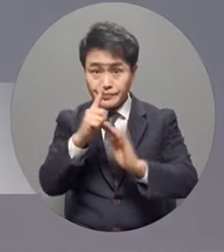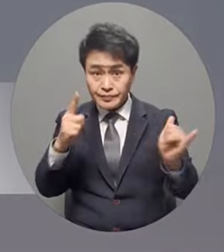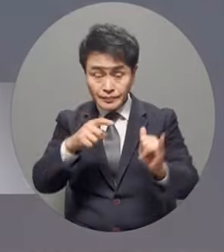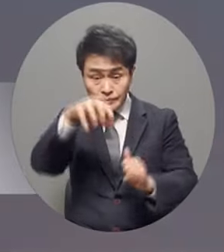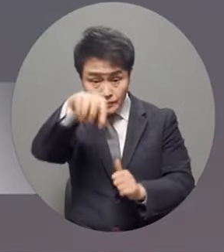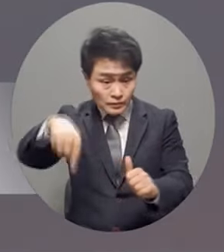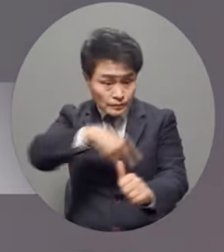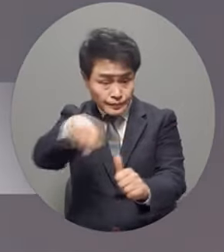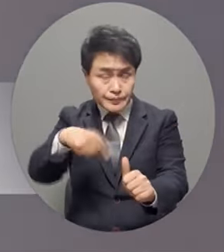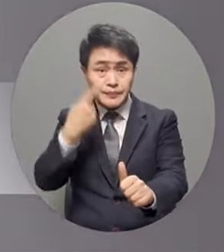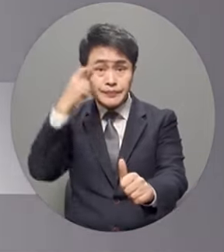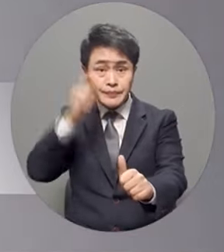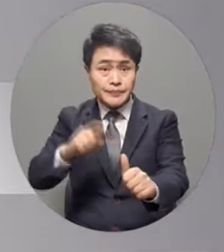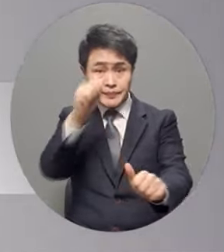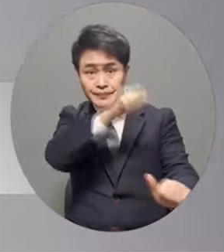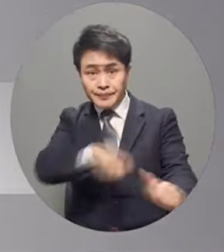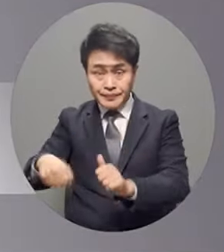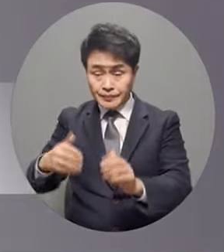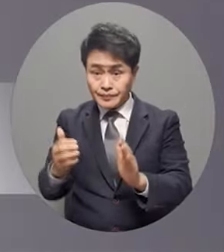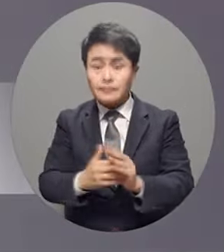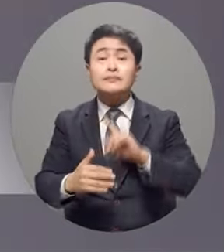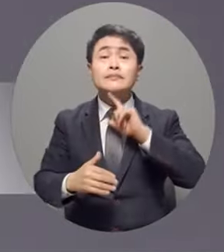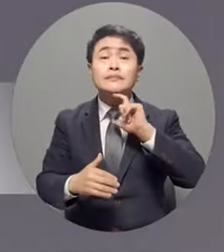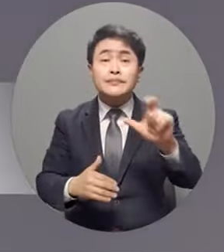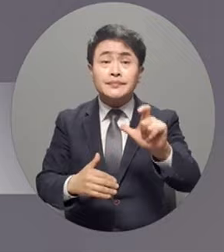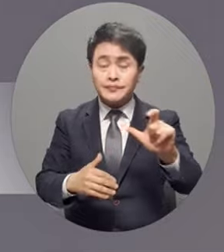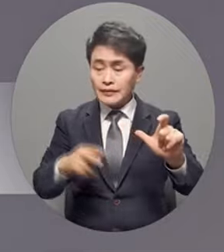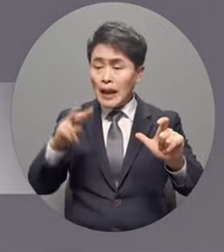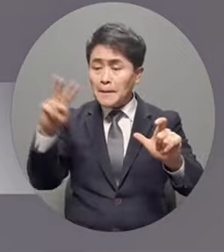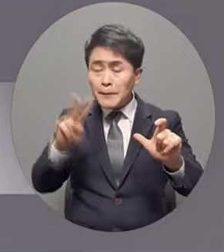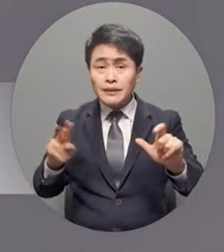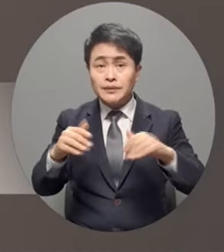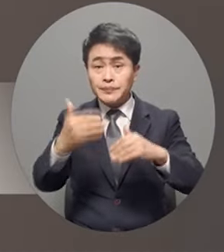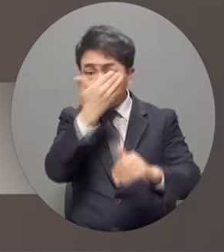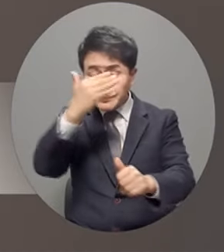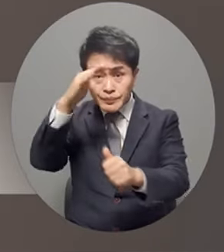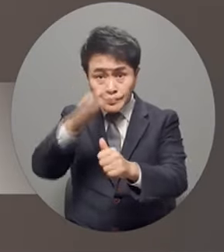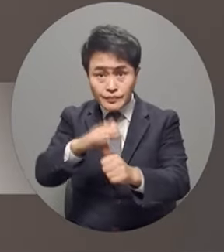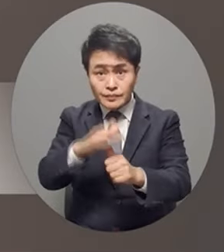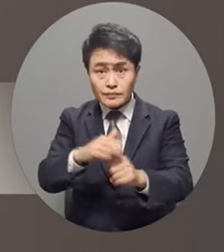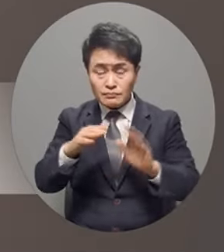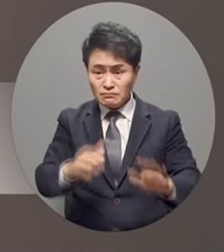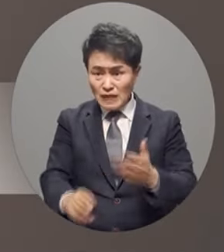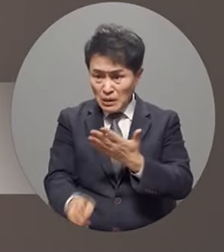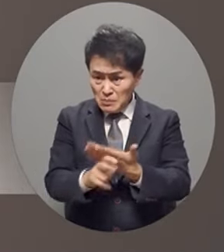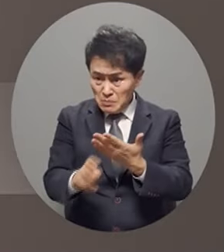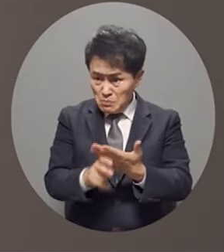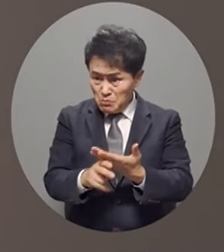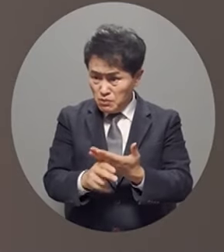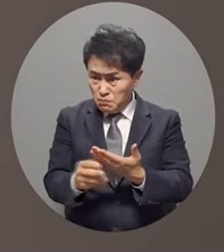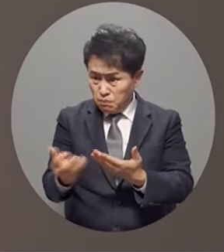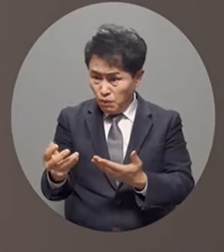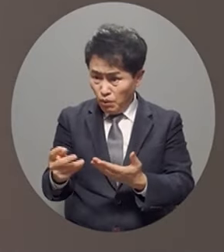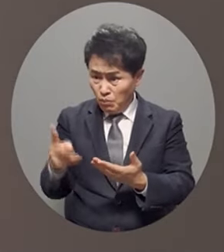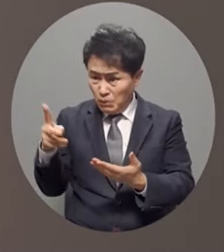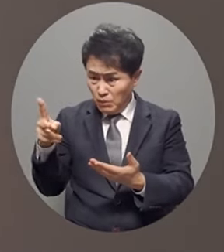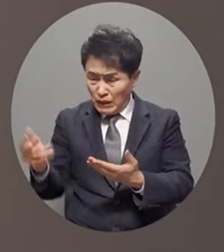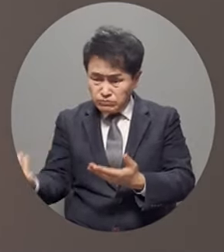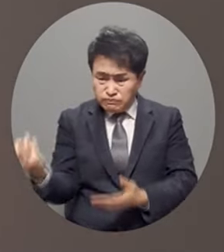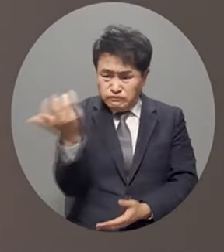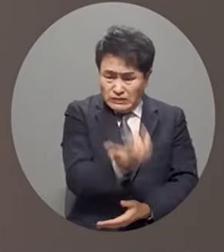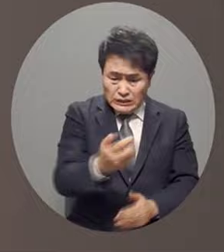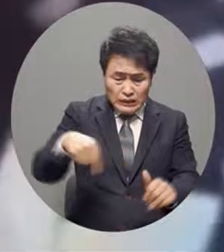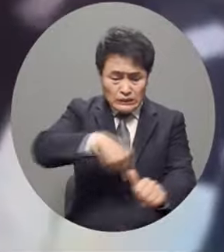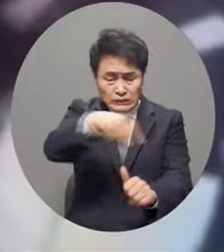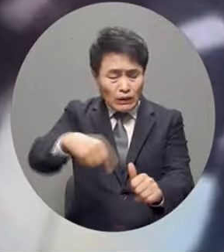현장 주변에서 체포했는데 15살 베네수엘라 출신 청소년으로 불법 이민자를 위한 숙소에서 머무는 것으로